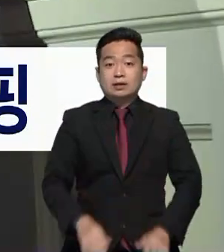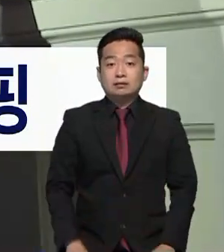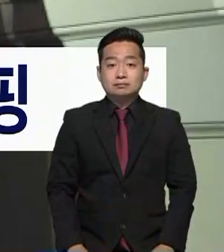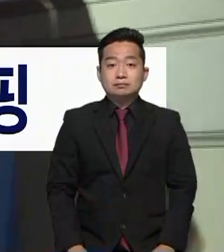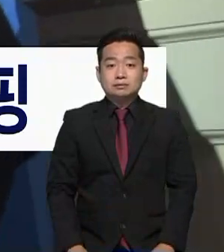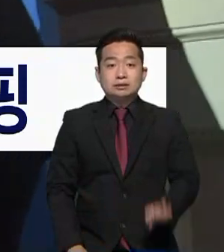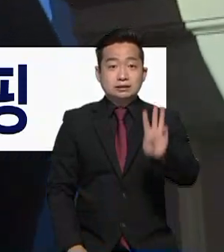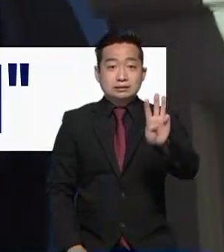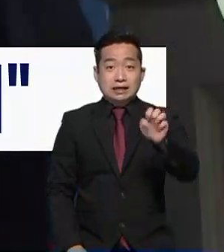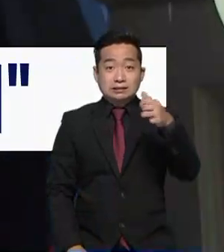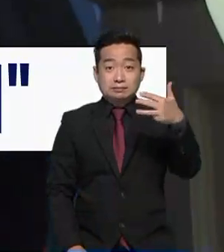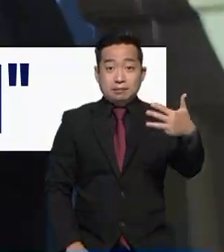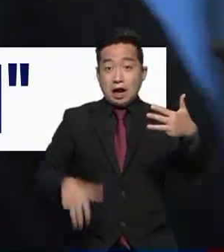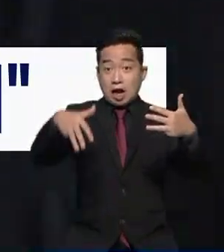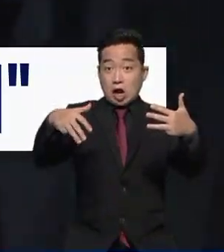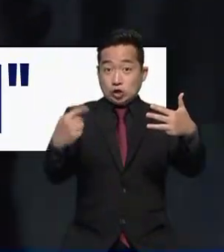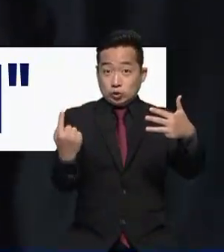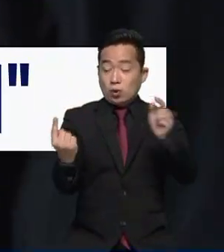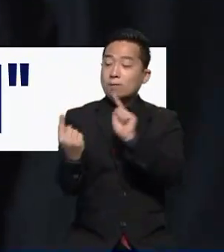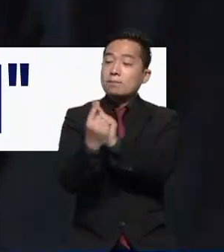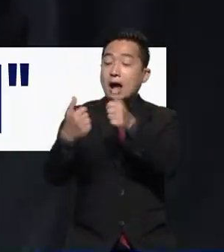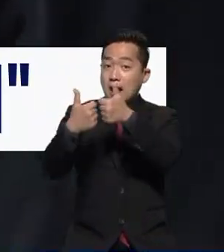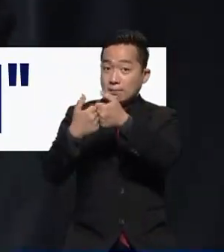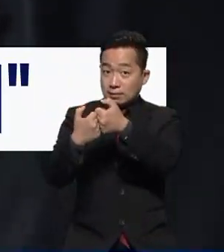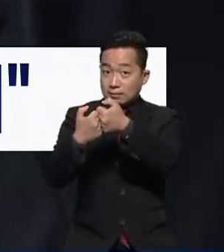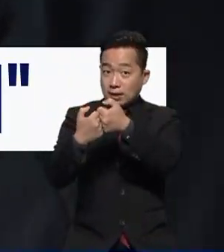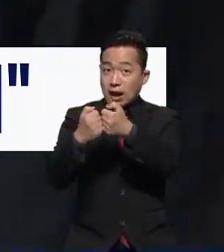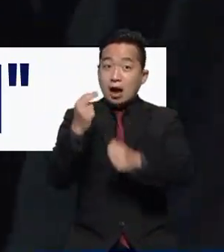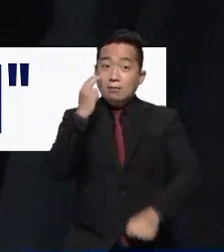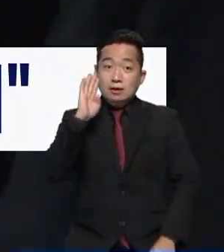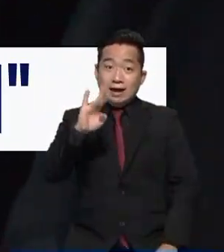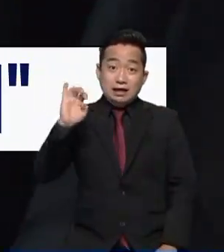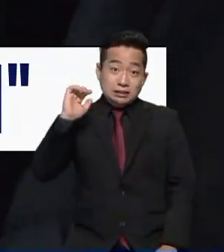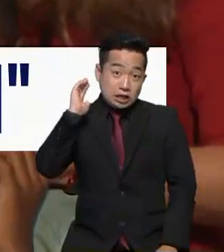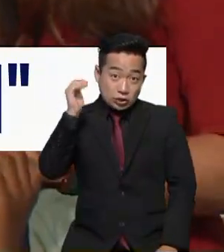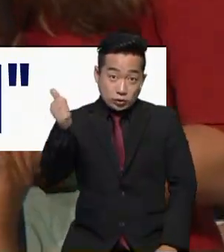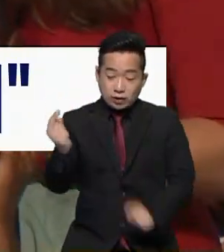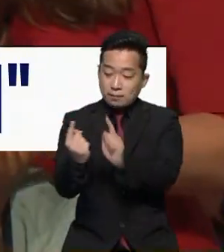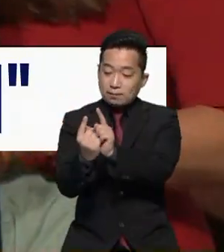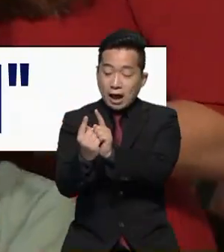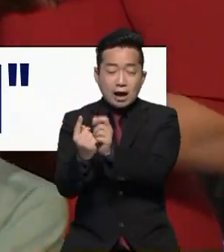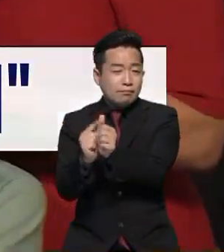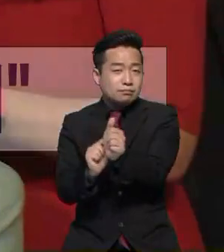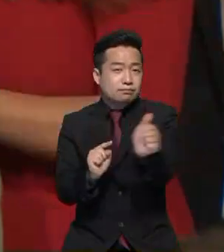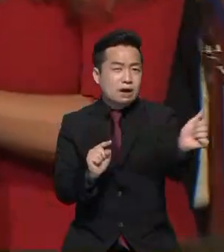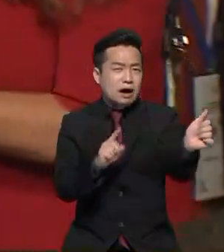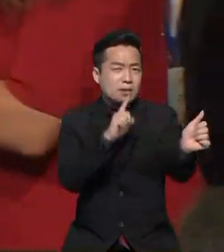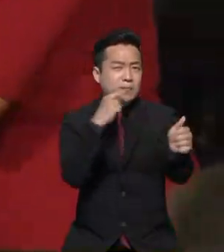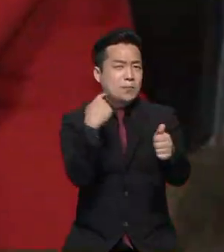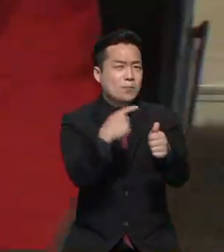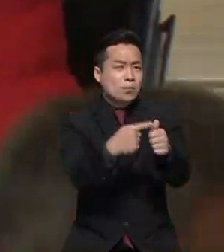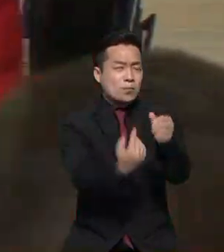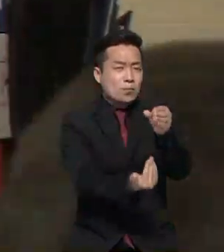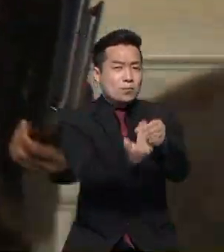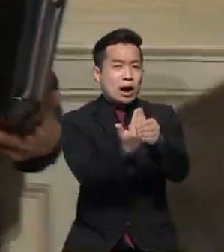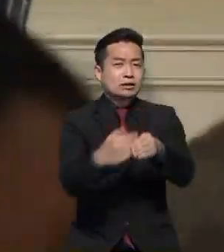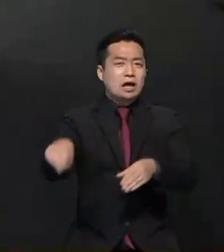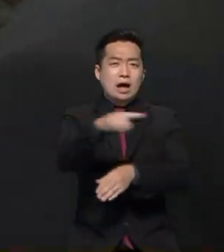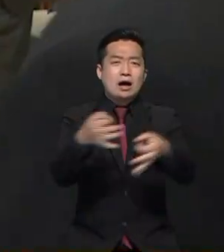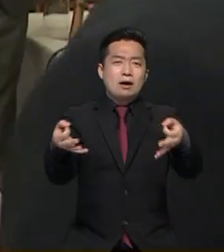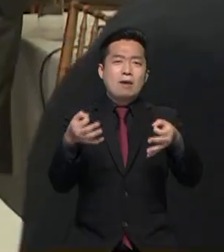48초 환담을 했던 바이든 미 대통령 주최 행사장을 나서며 윤석열 대통령이 한 이 발언이 잘못 알려졌다는 겁니다.